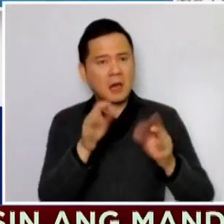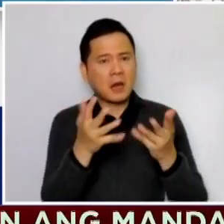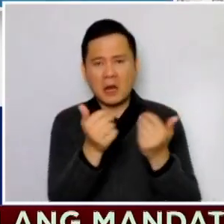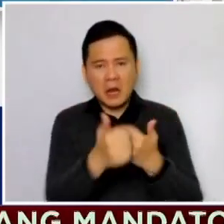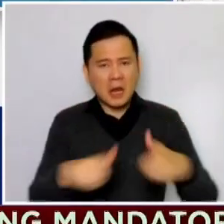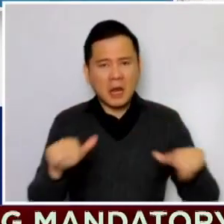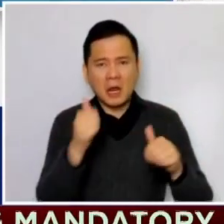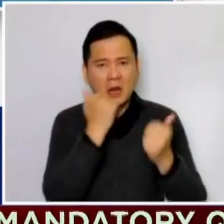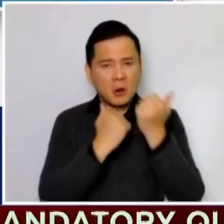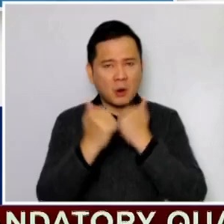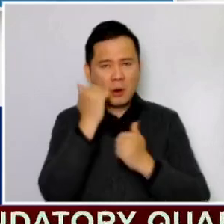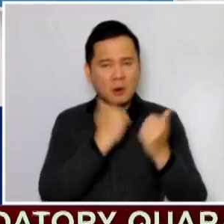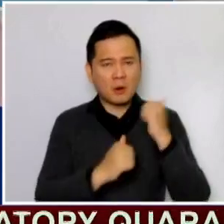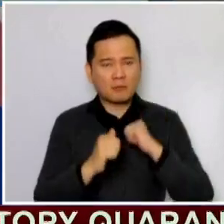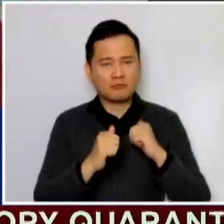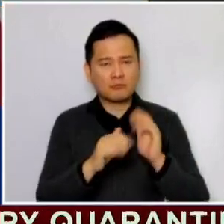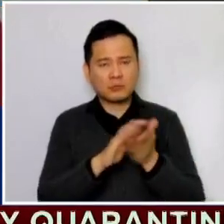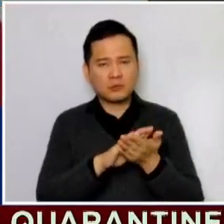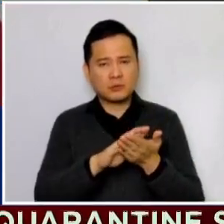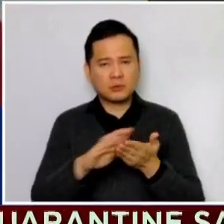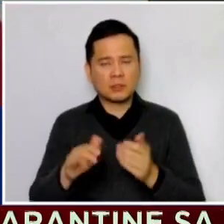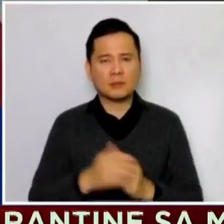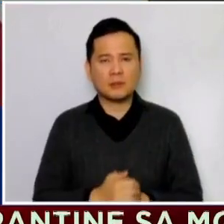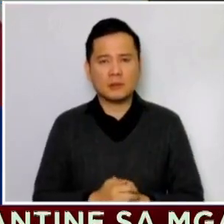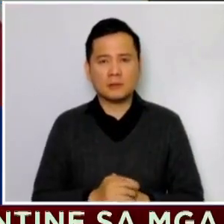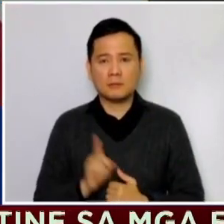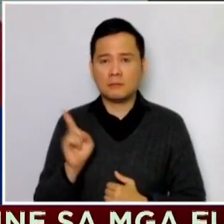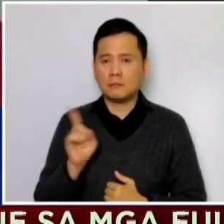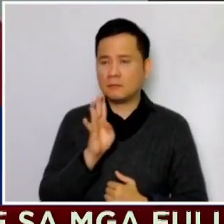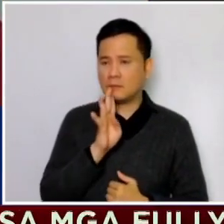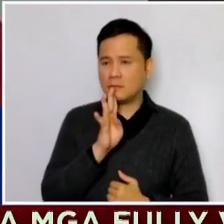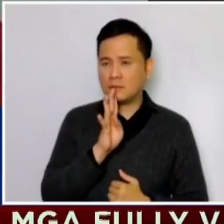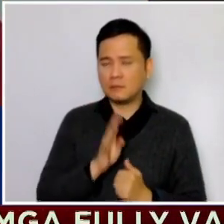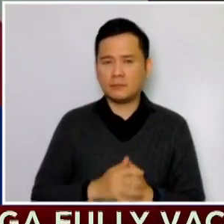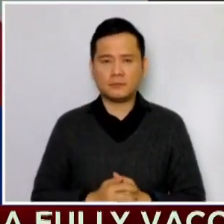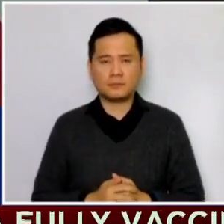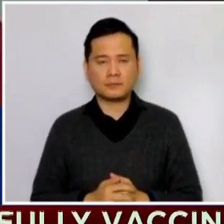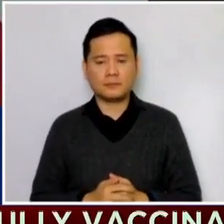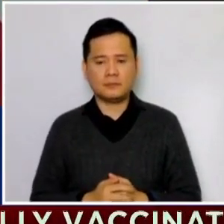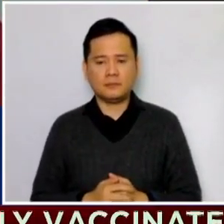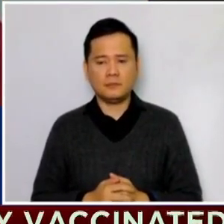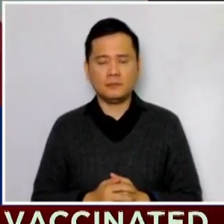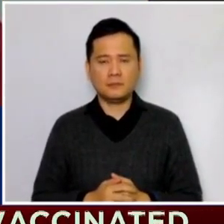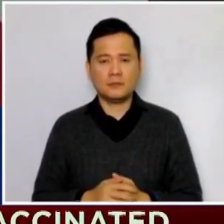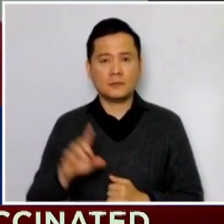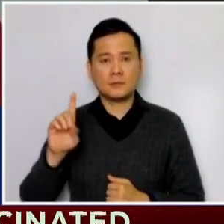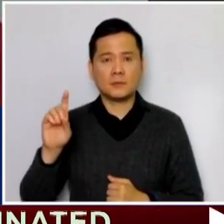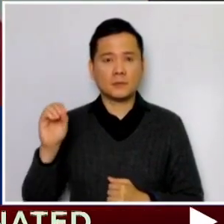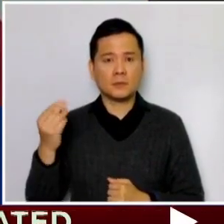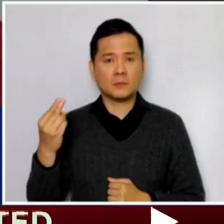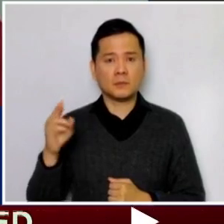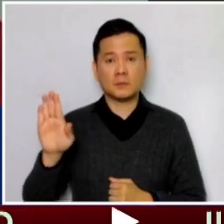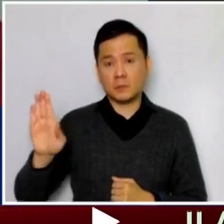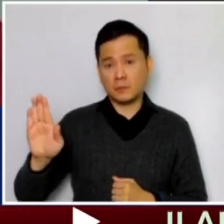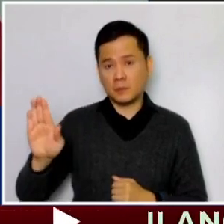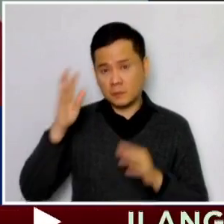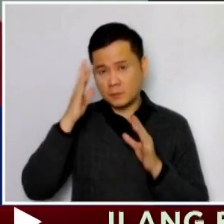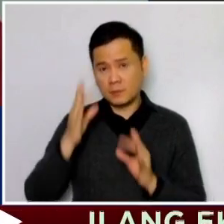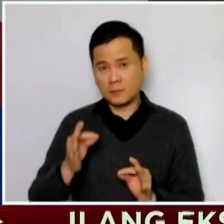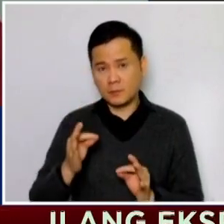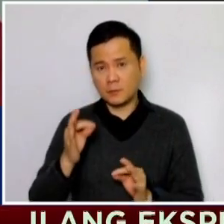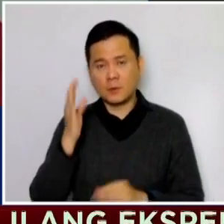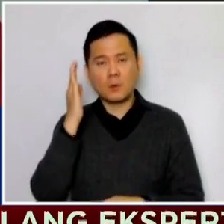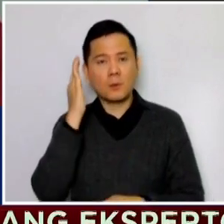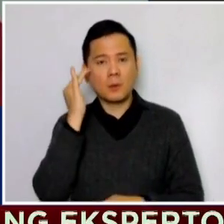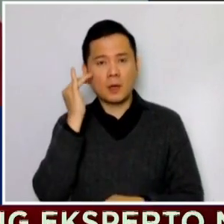pinuno na ito ng Commission on Audit. Yung paglipat po ay discretion po ng DOH yan dahil yung mandate po